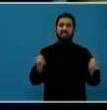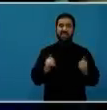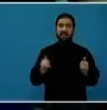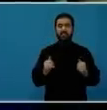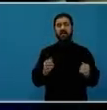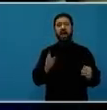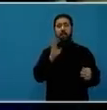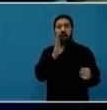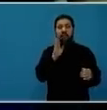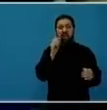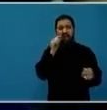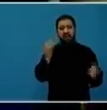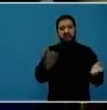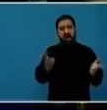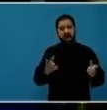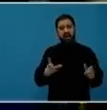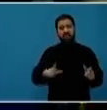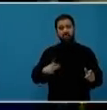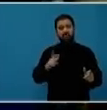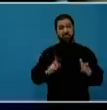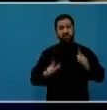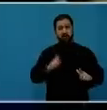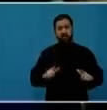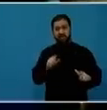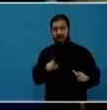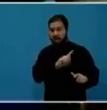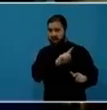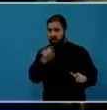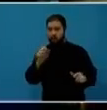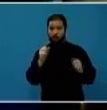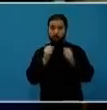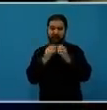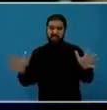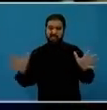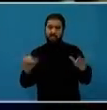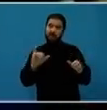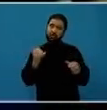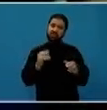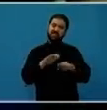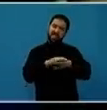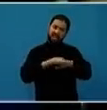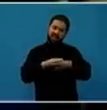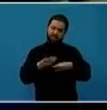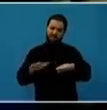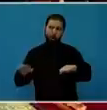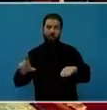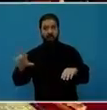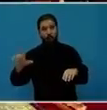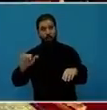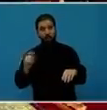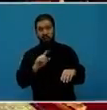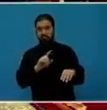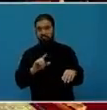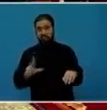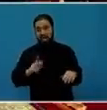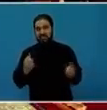părinții care sunt asupriți, chiar ei să nu blesteme și să ierte pe copiii lor, ceea ce este de neînțeles pentru un om care are o